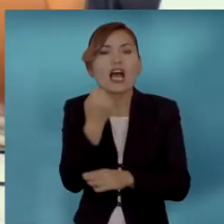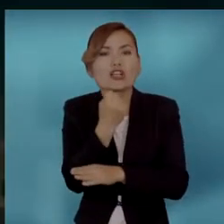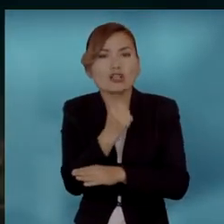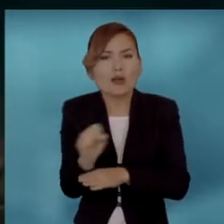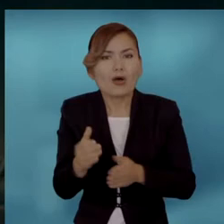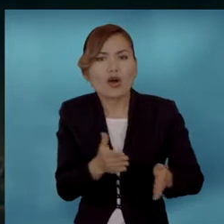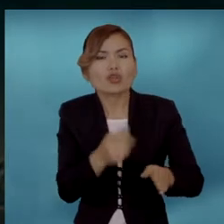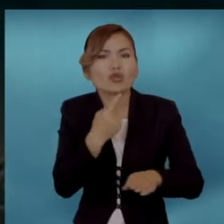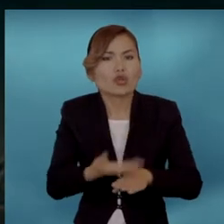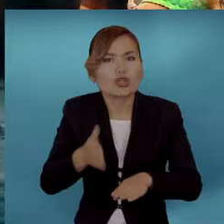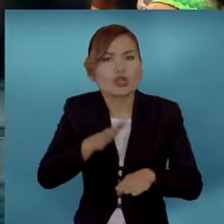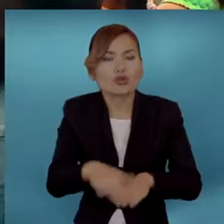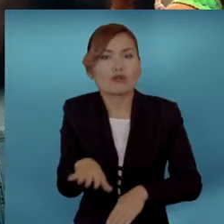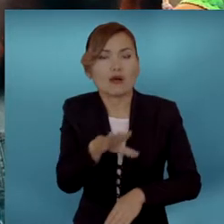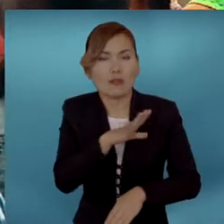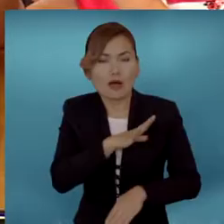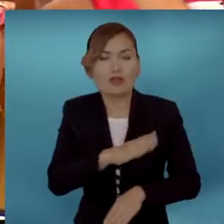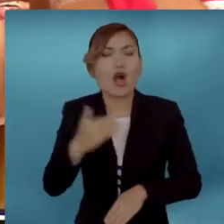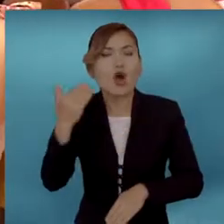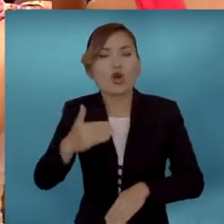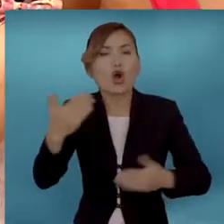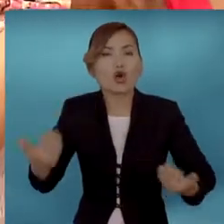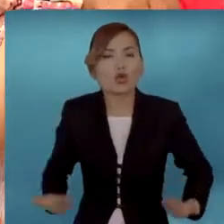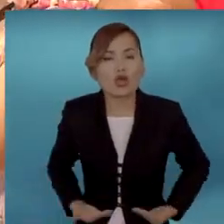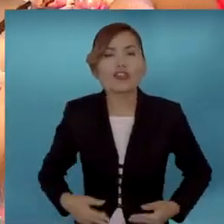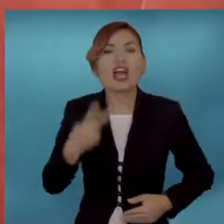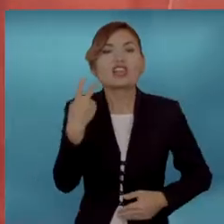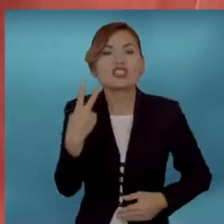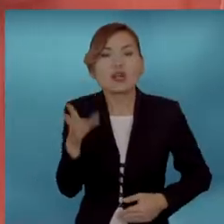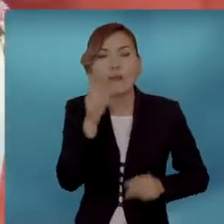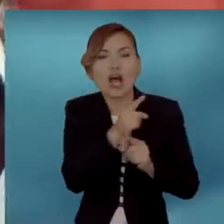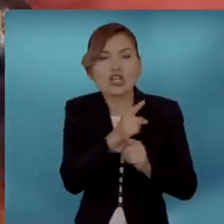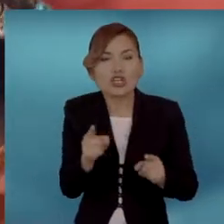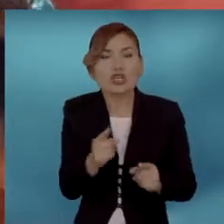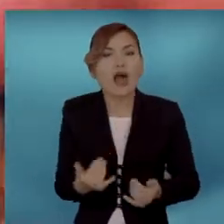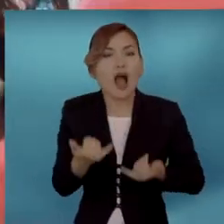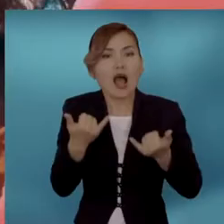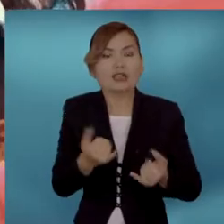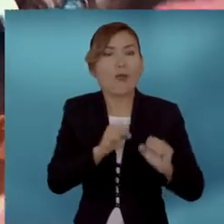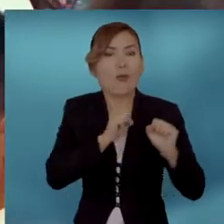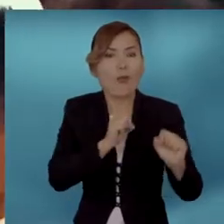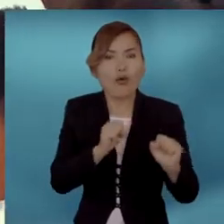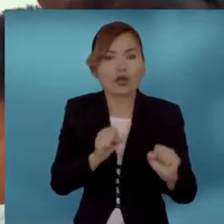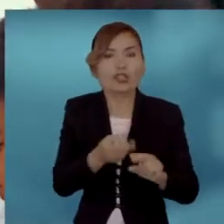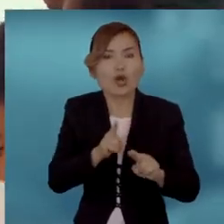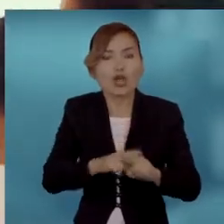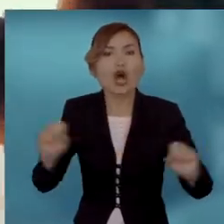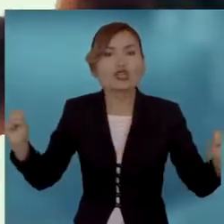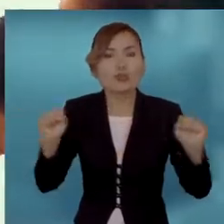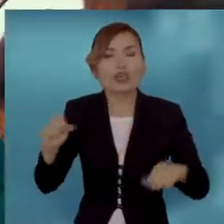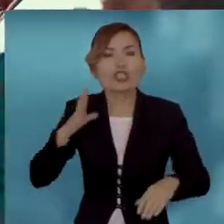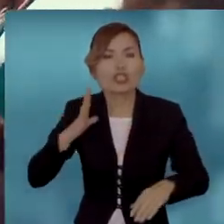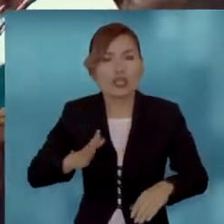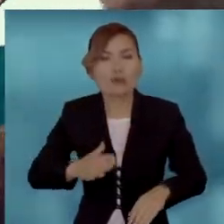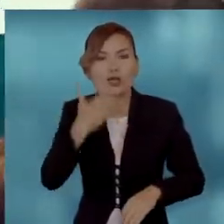жылын боксқа арнаған. Оның пікірінше, спорт тек шыдамдылардың атады. Серік Сәпиевтің жоғары нәтижелерге қол жеткізудегі басты